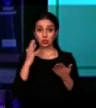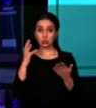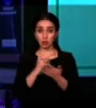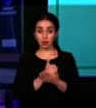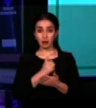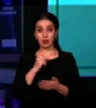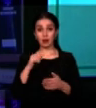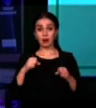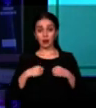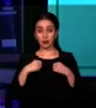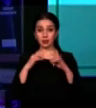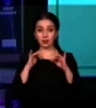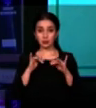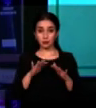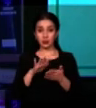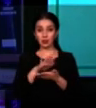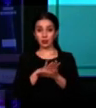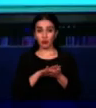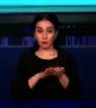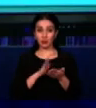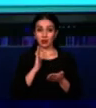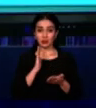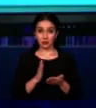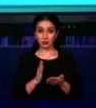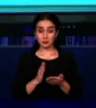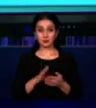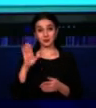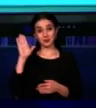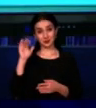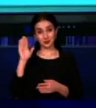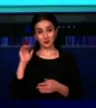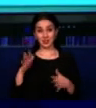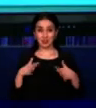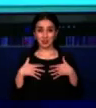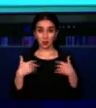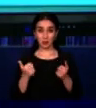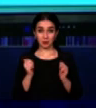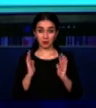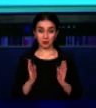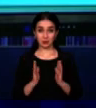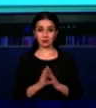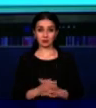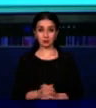erishguncha harakatda davom eting. Xayr, salomat bo'ling.